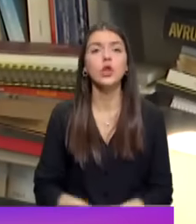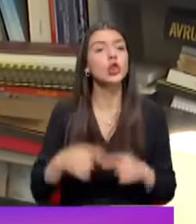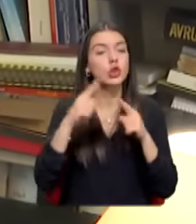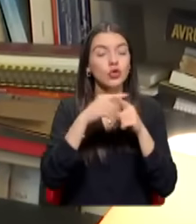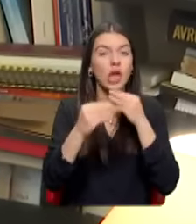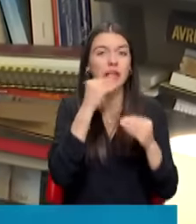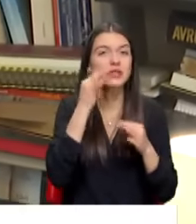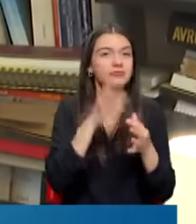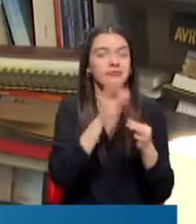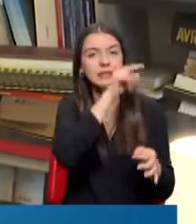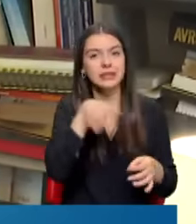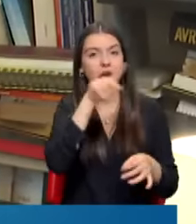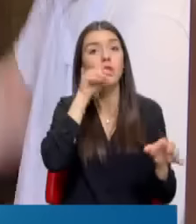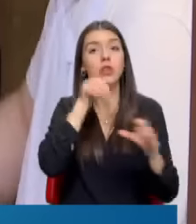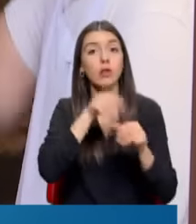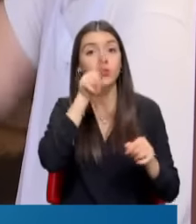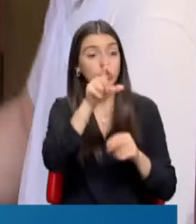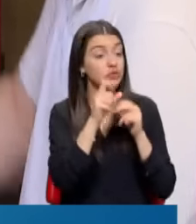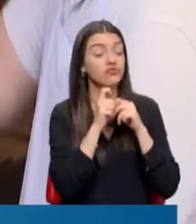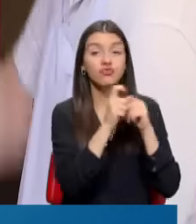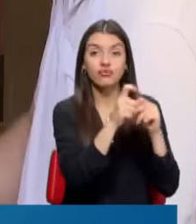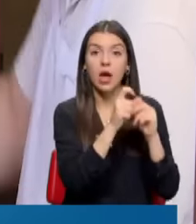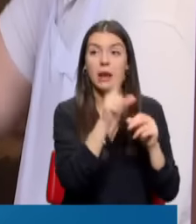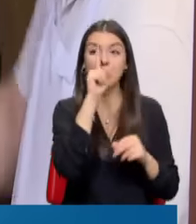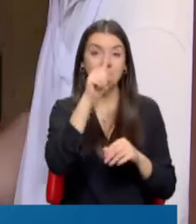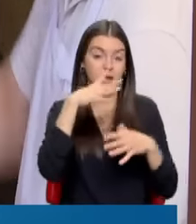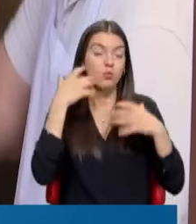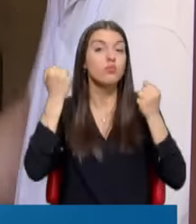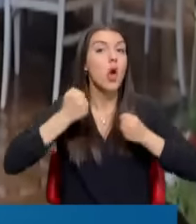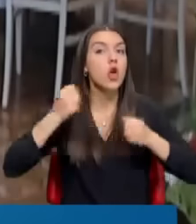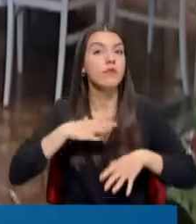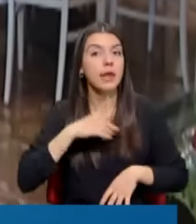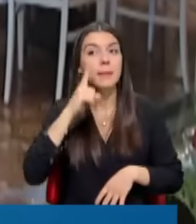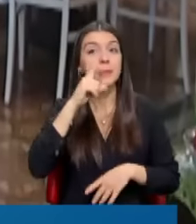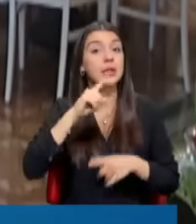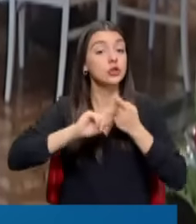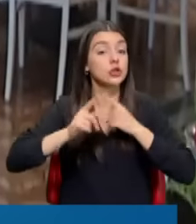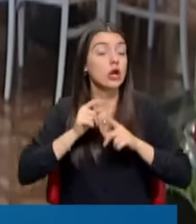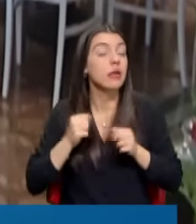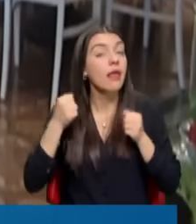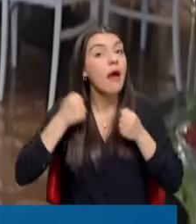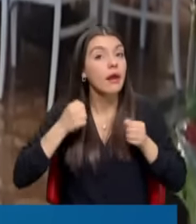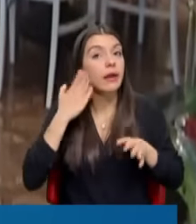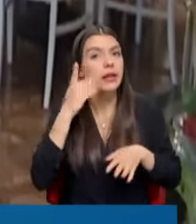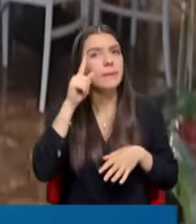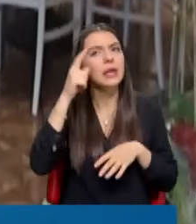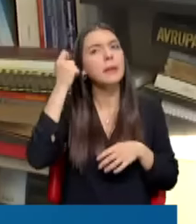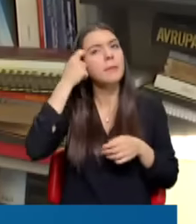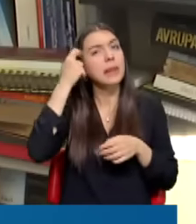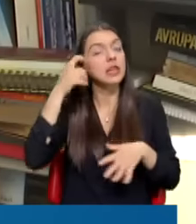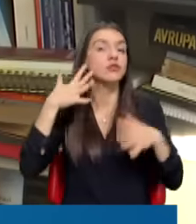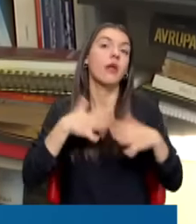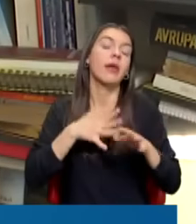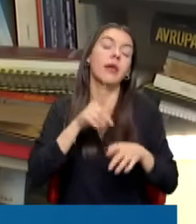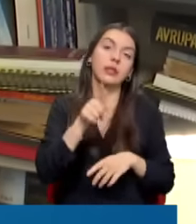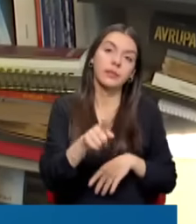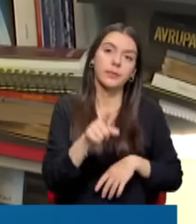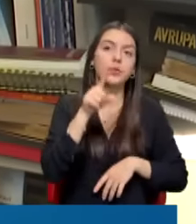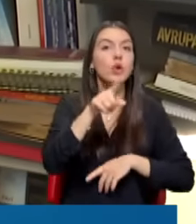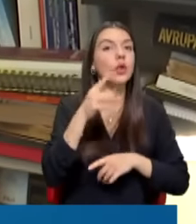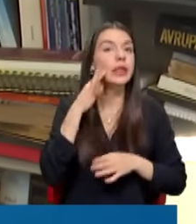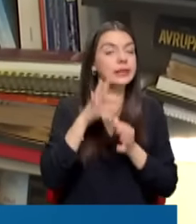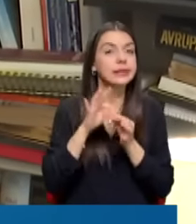Tüketiciler için şu anda bu çağrı, bu bir boykot, bir sosyal hareket, bir bilinçlenme hareketi. Tüketiciler